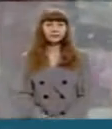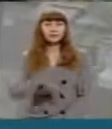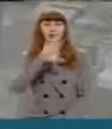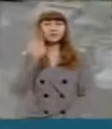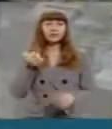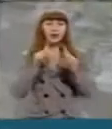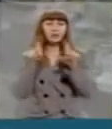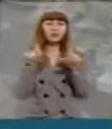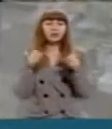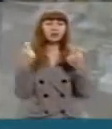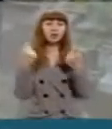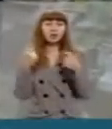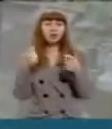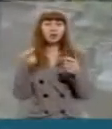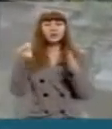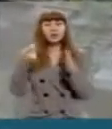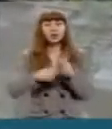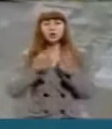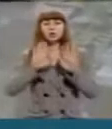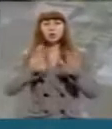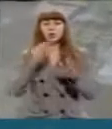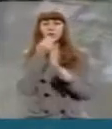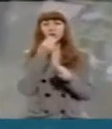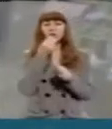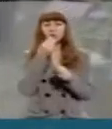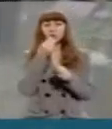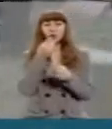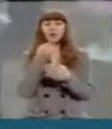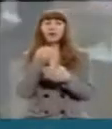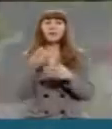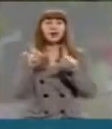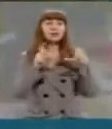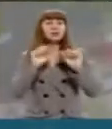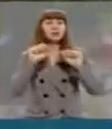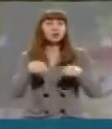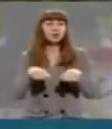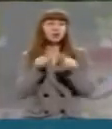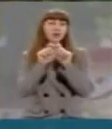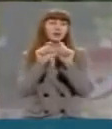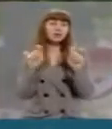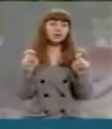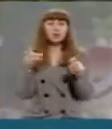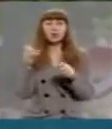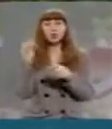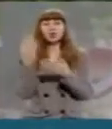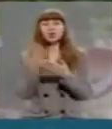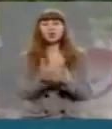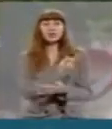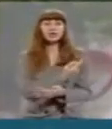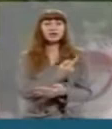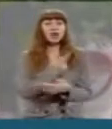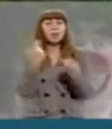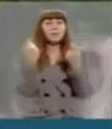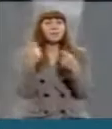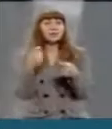27-28 маусым күндері коронавирустық инфекцияның алдын алу мақсатында аймағымызда локдаун режим енгізілді. Тұрғындардың себепсіз жүріп тұруына